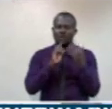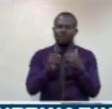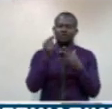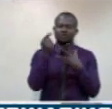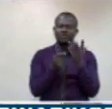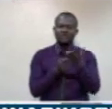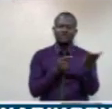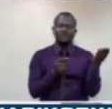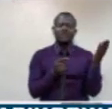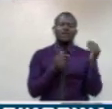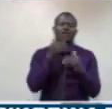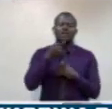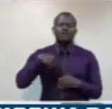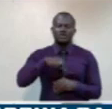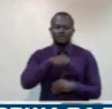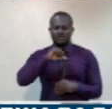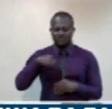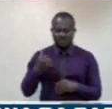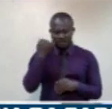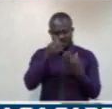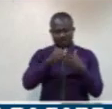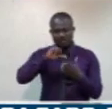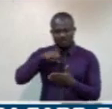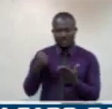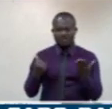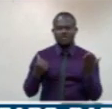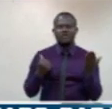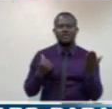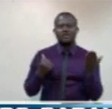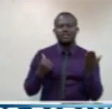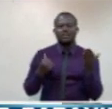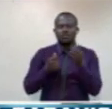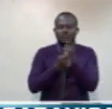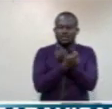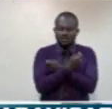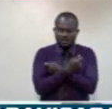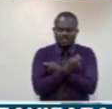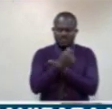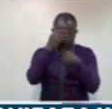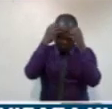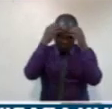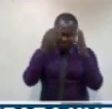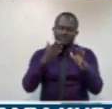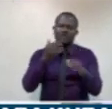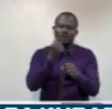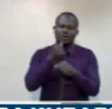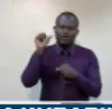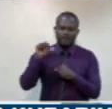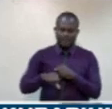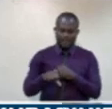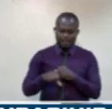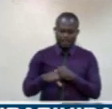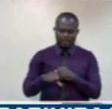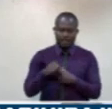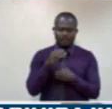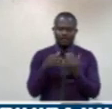iki, noneho ngo jyewe ndabyanze. Iyo byanze ubwo ubaye umugome, ubugomye nyine